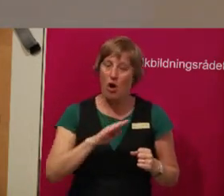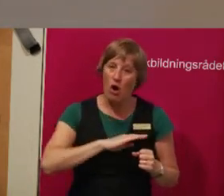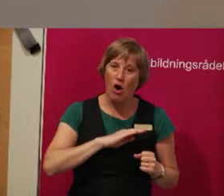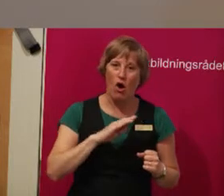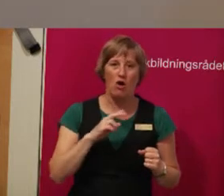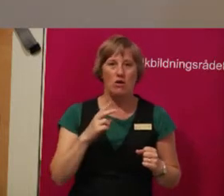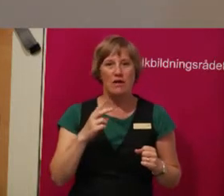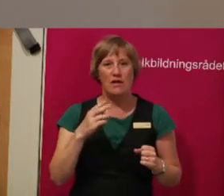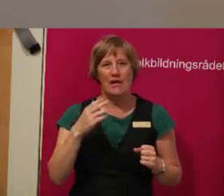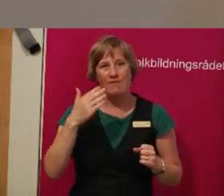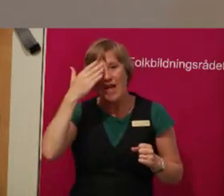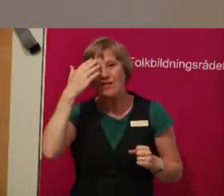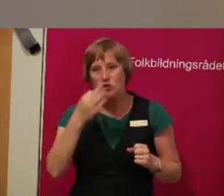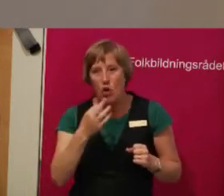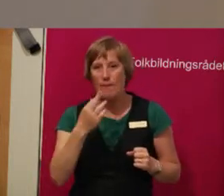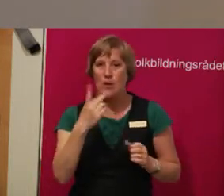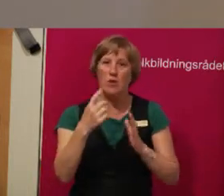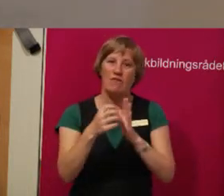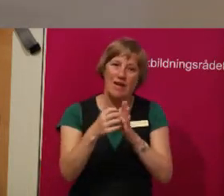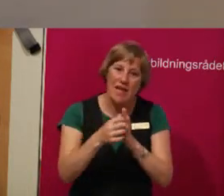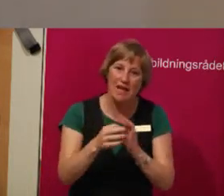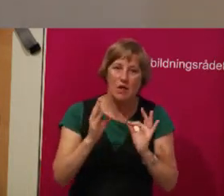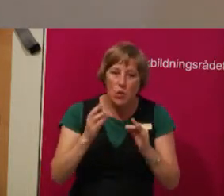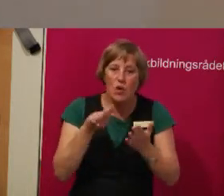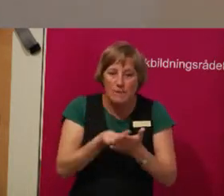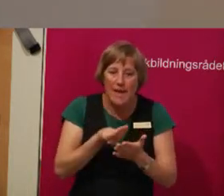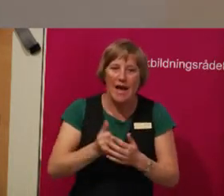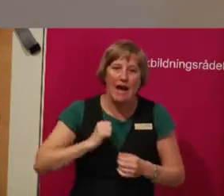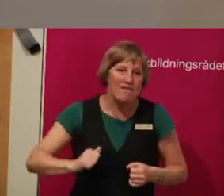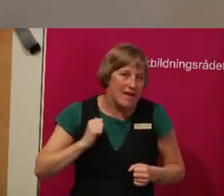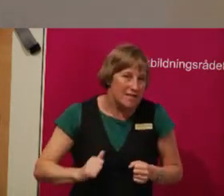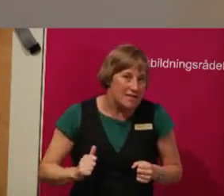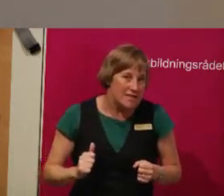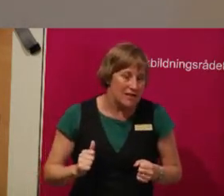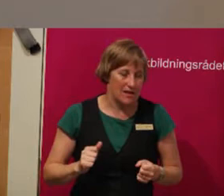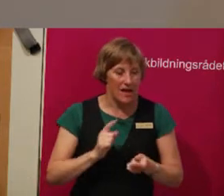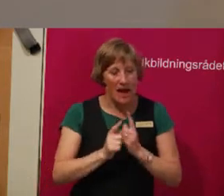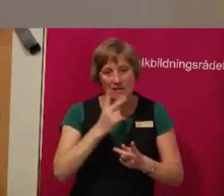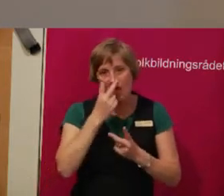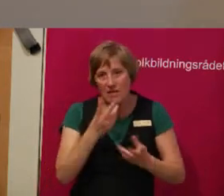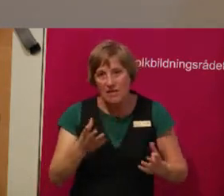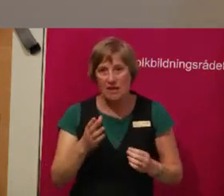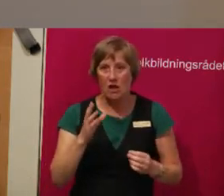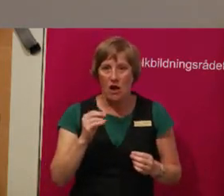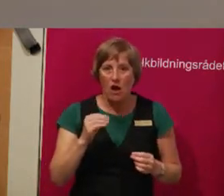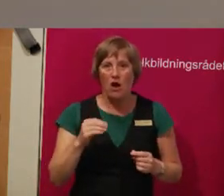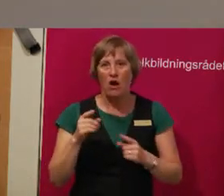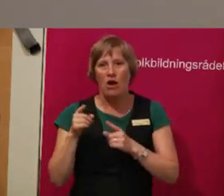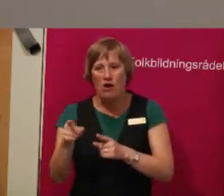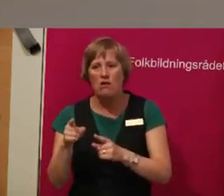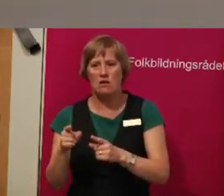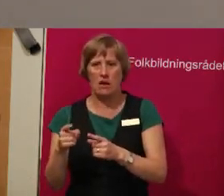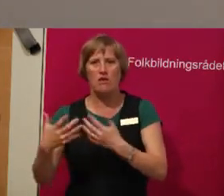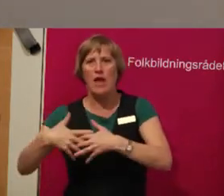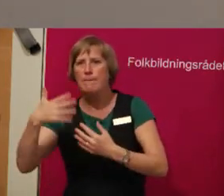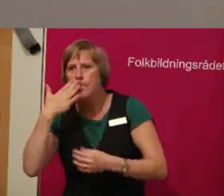av vetenskaplig utvärdering av hur de här pengarna används, som kanske visar på att här når man målen jättebra och så vidare, men här finns det